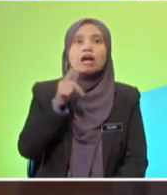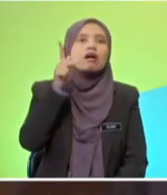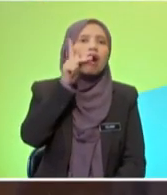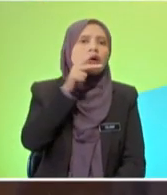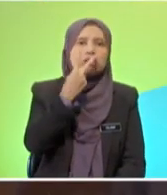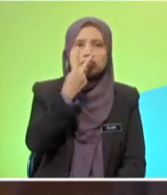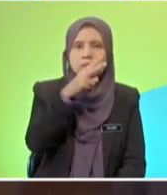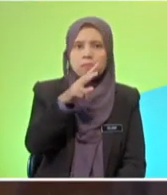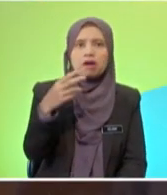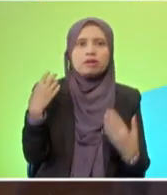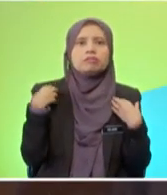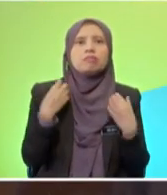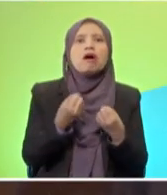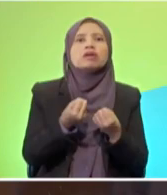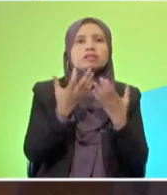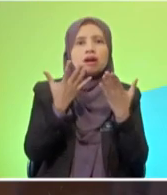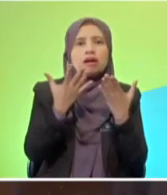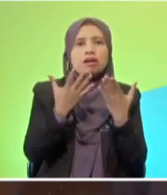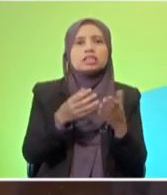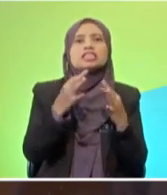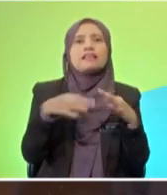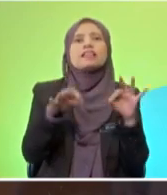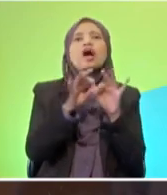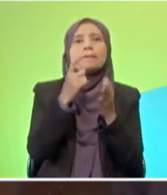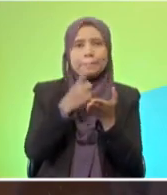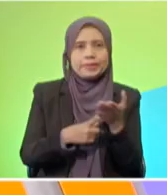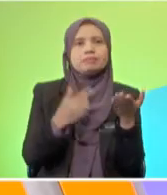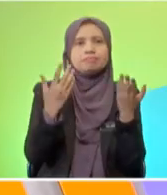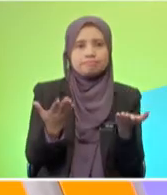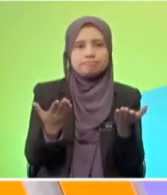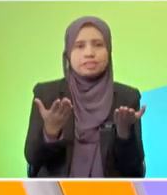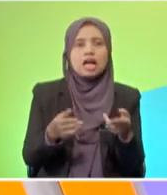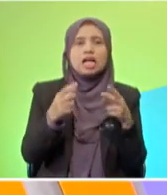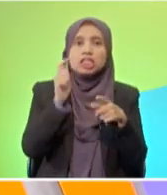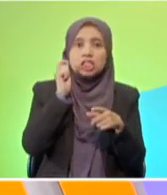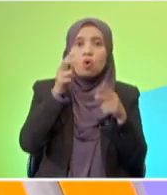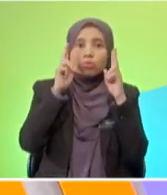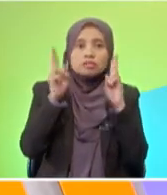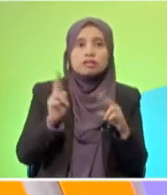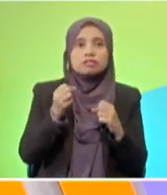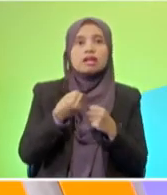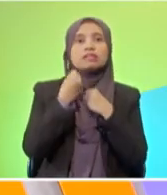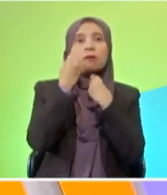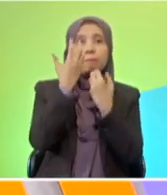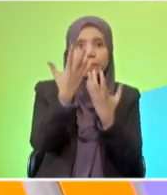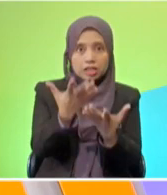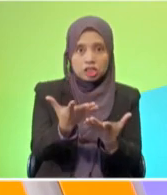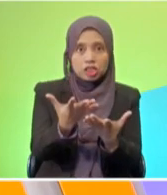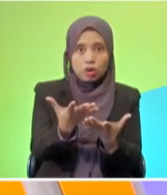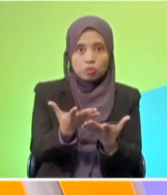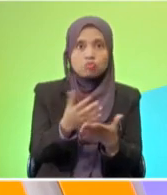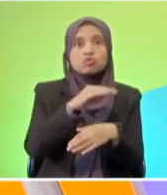penjelasan banyak nih Baiklah tadi Ustaz ada bagi tahu murid-murid semua di rumah dan di